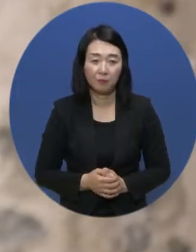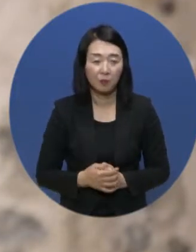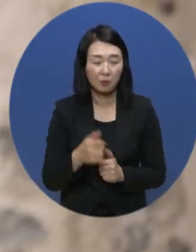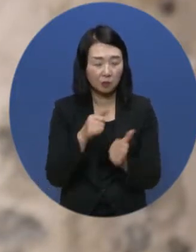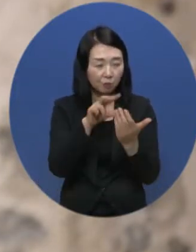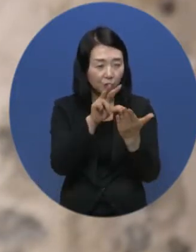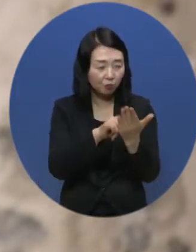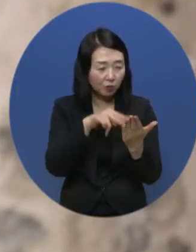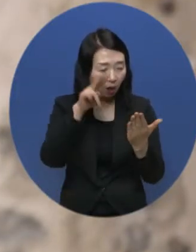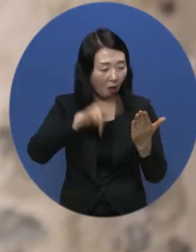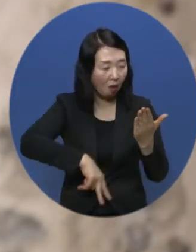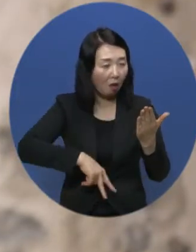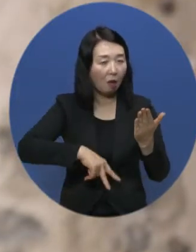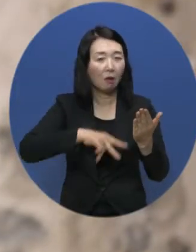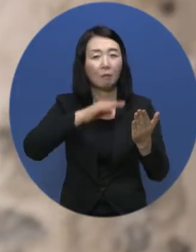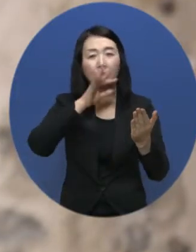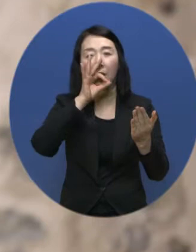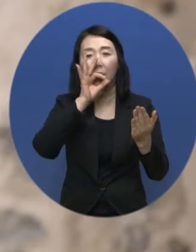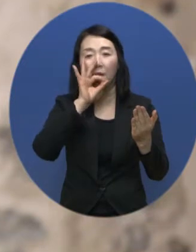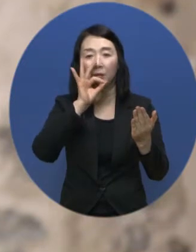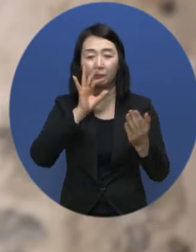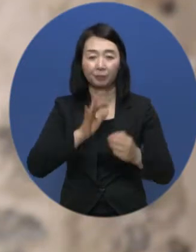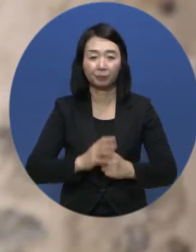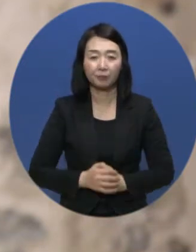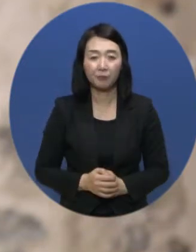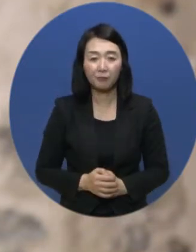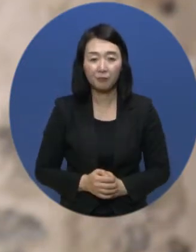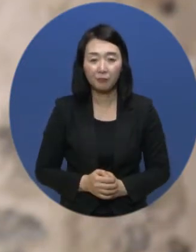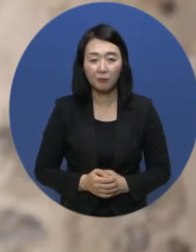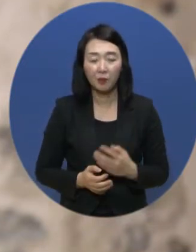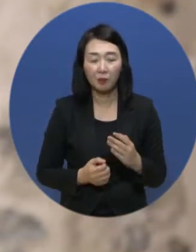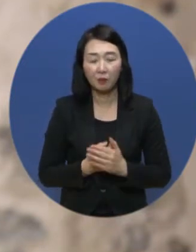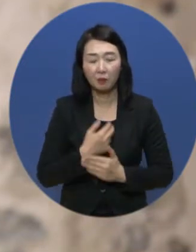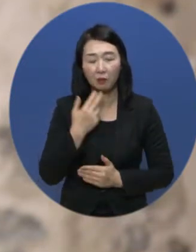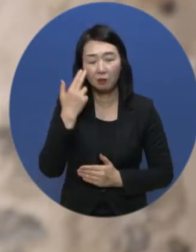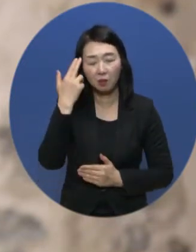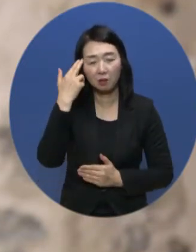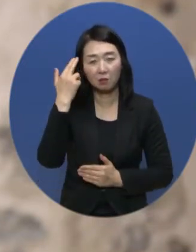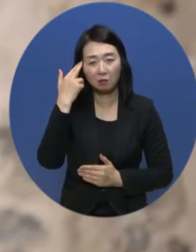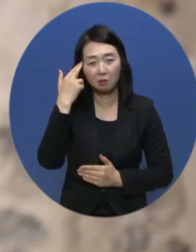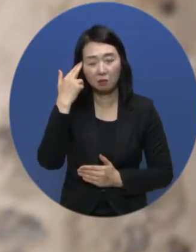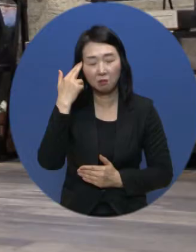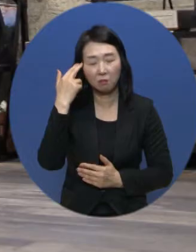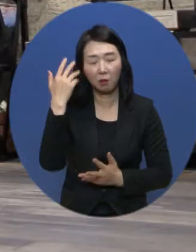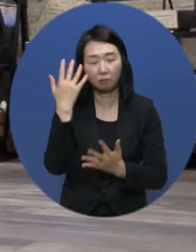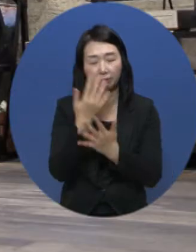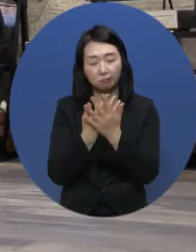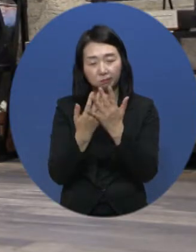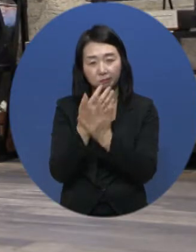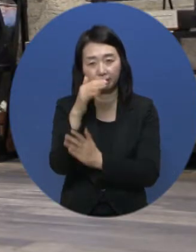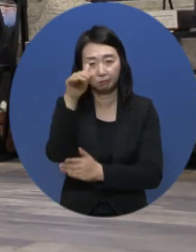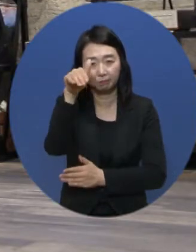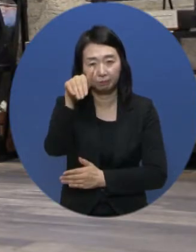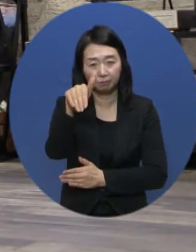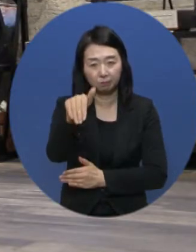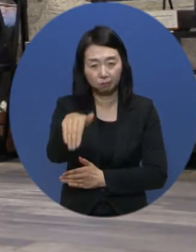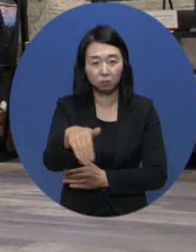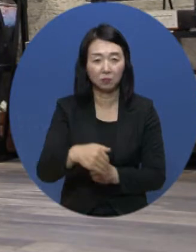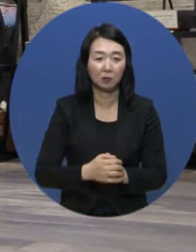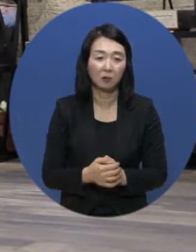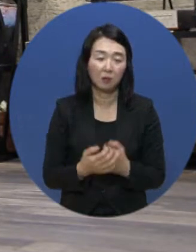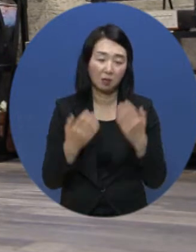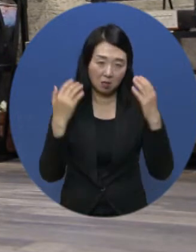문제조차 읽을 수 없었습니다. 그렇게 제 정신은 피폐해져 갔습니다. 여름방학 때 모든